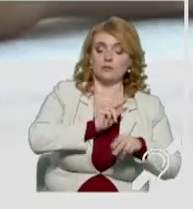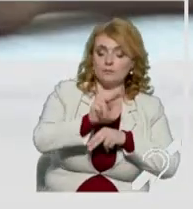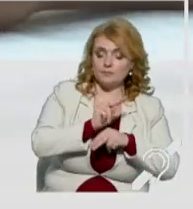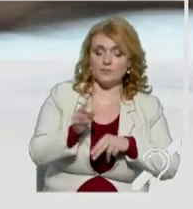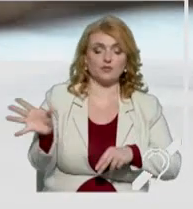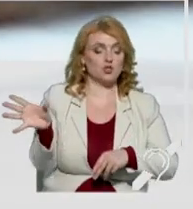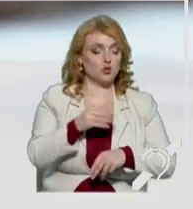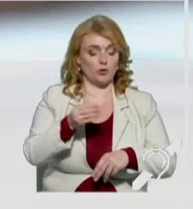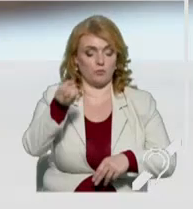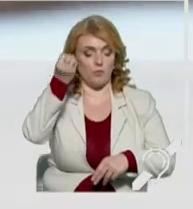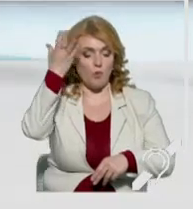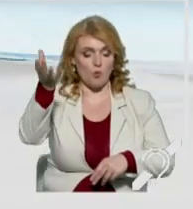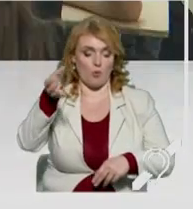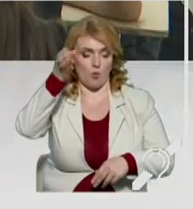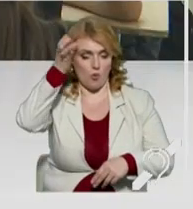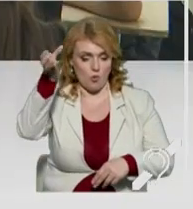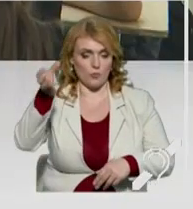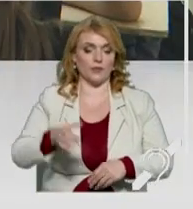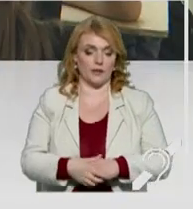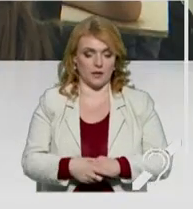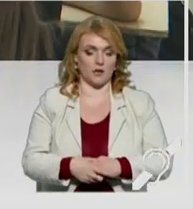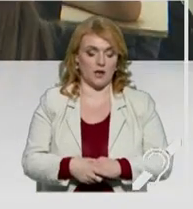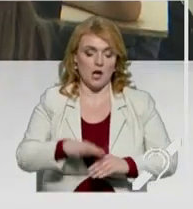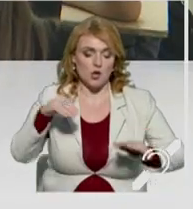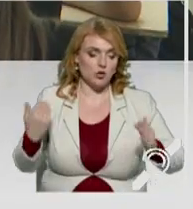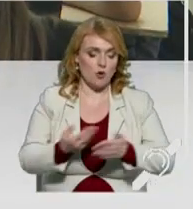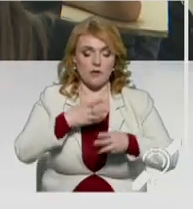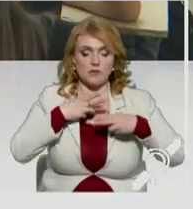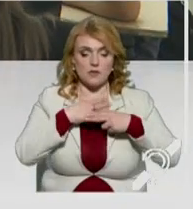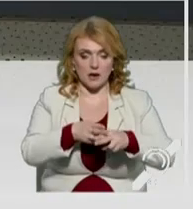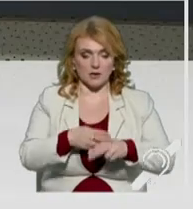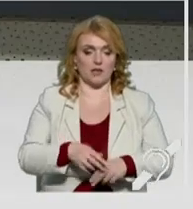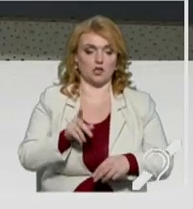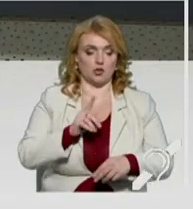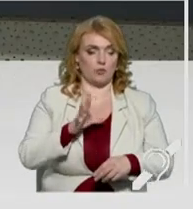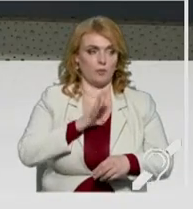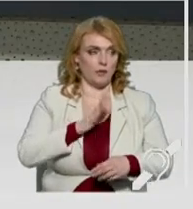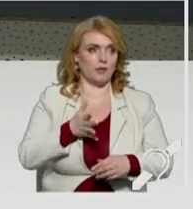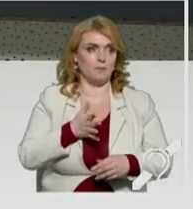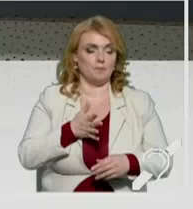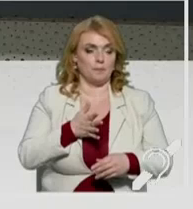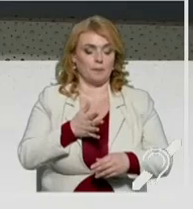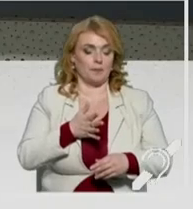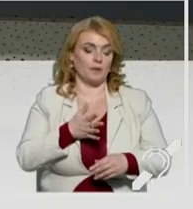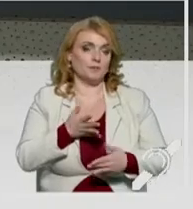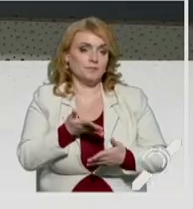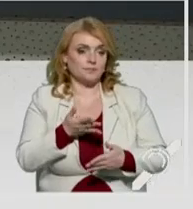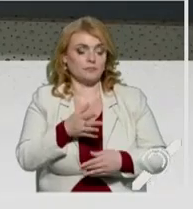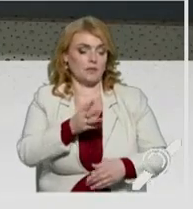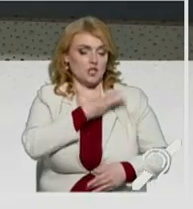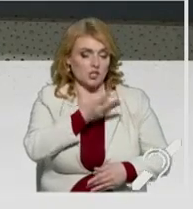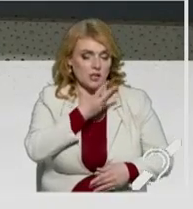organizate procesele, despre starea de bine a copiilor, despre incluziune realizată cu succes și, bineînțeles, despre investiții în infrastructură,